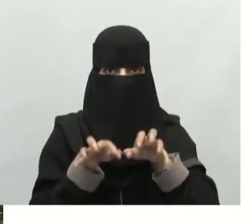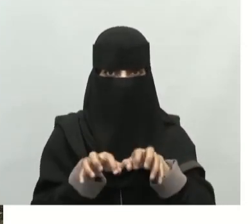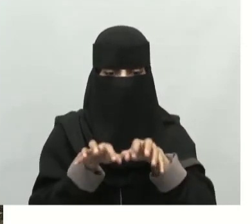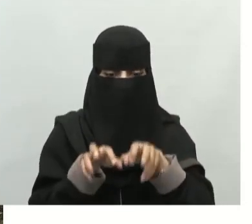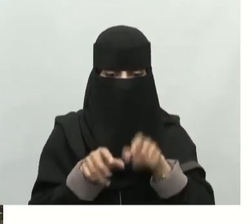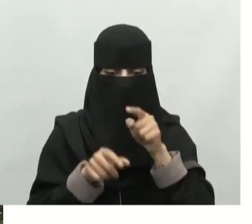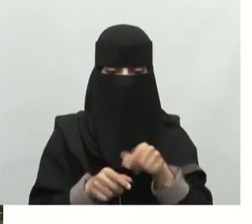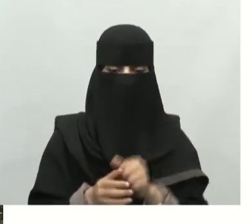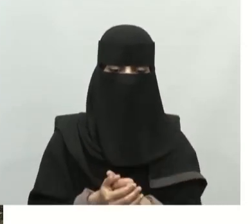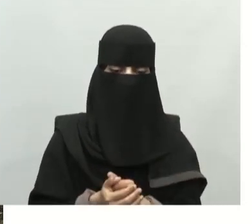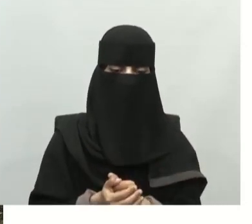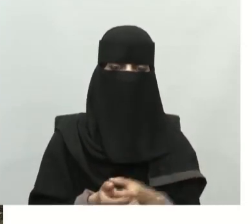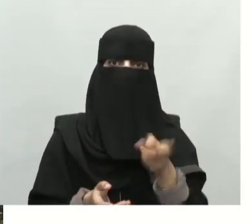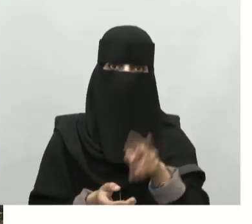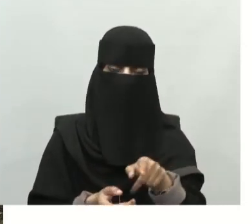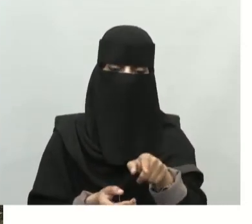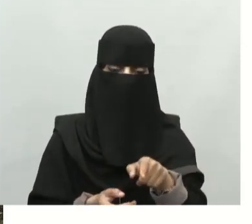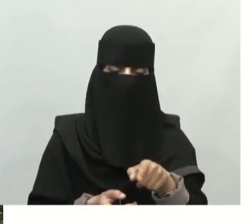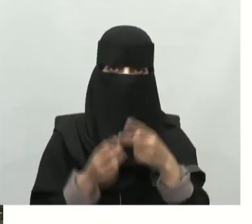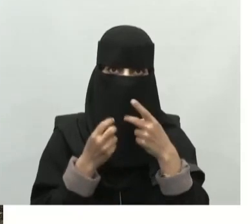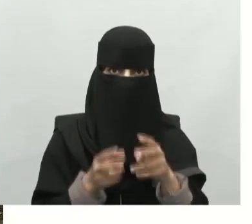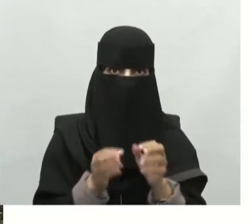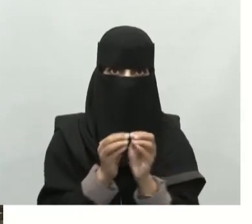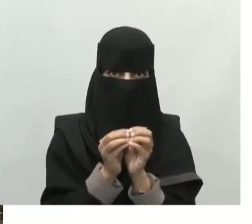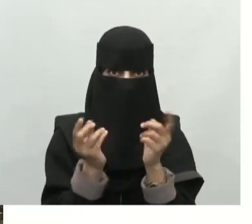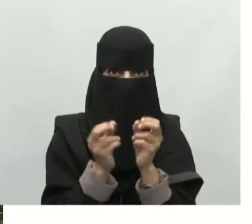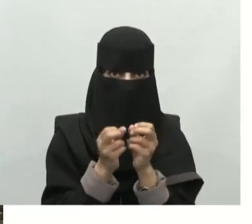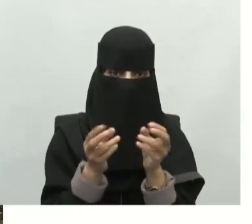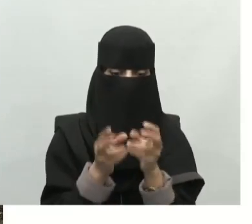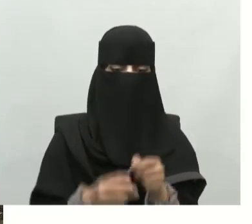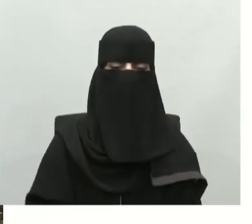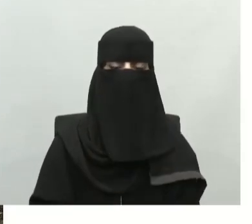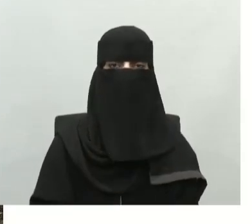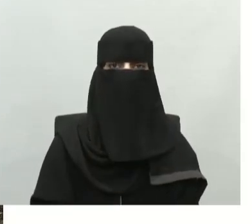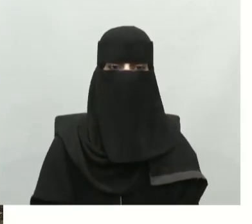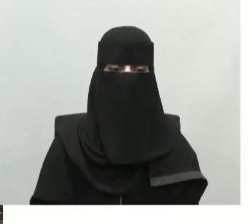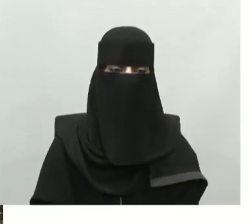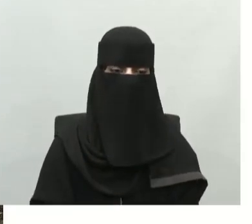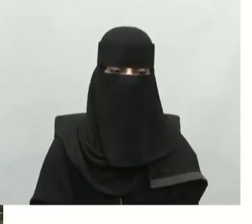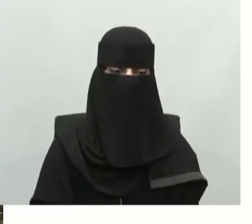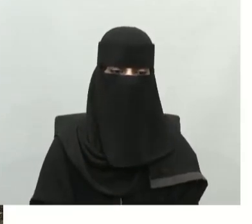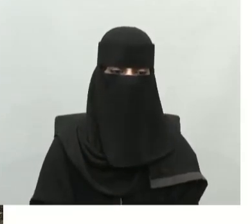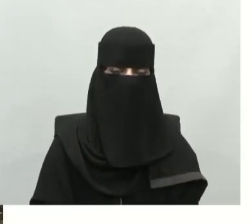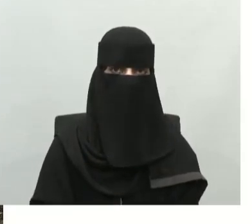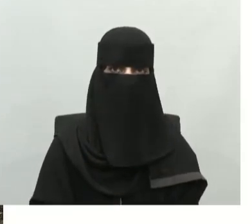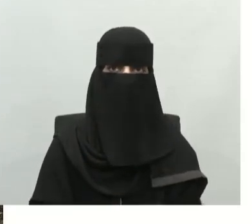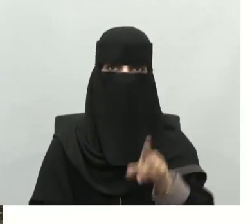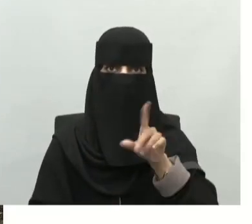البيضه وهنا ايضا بدايه فقص لهذا البيض